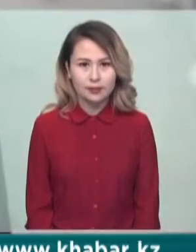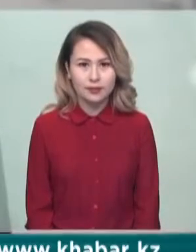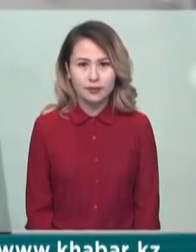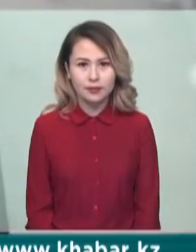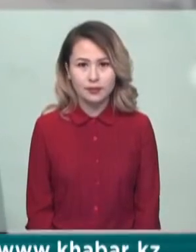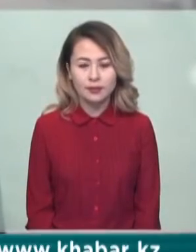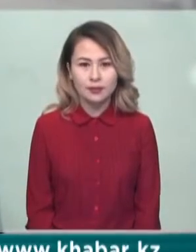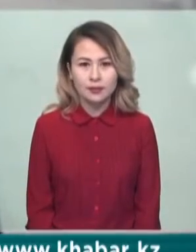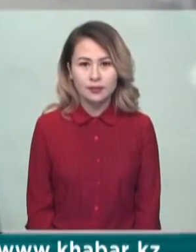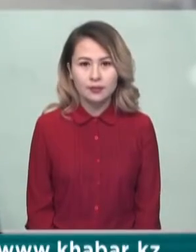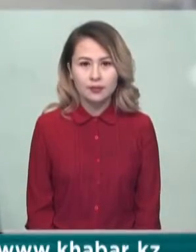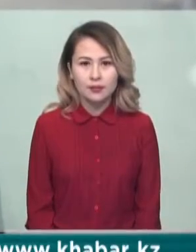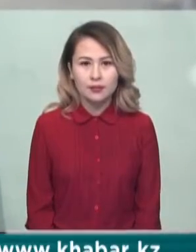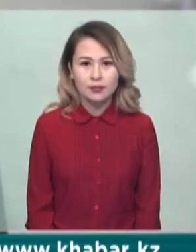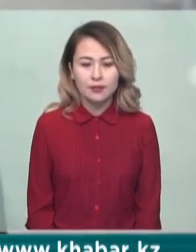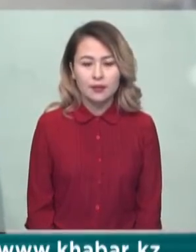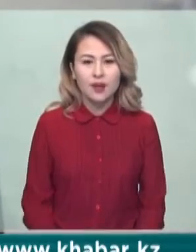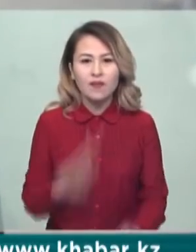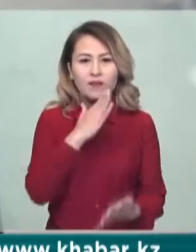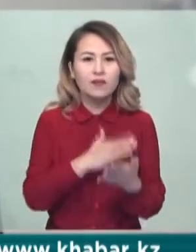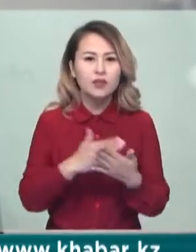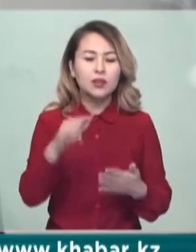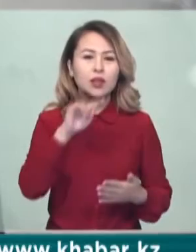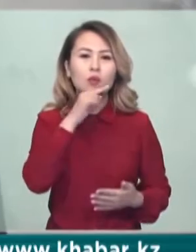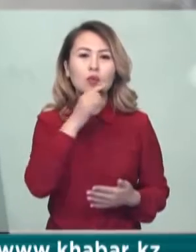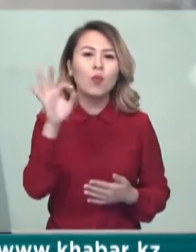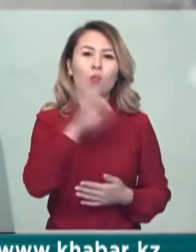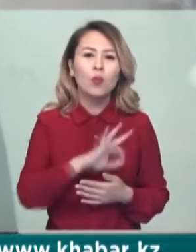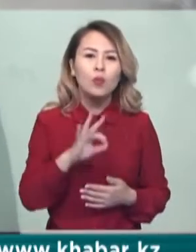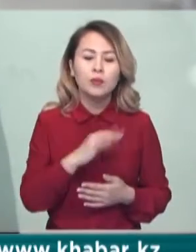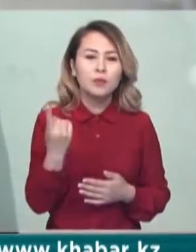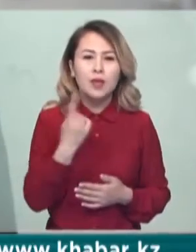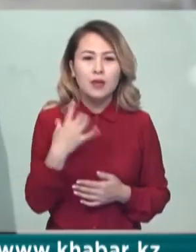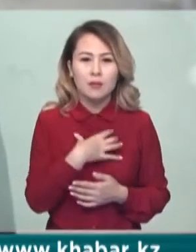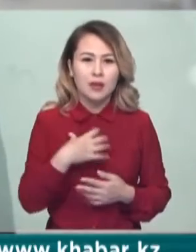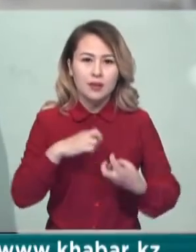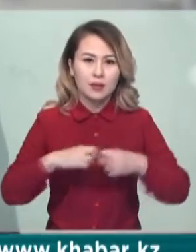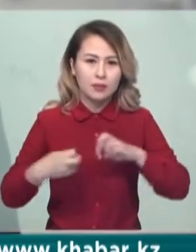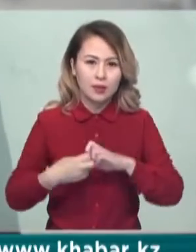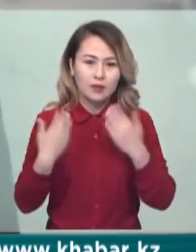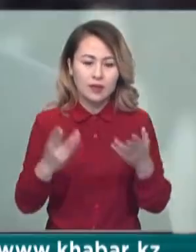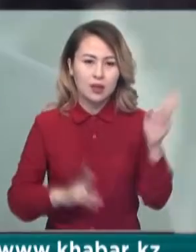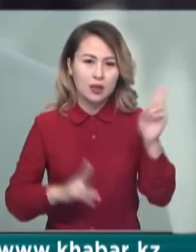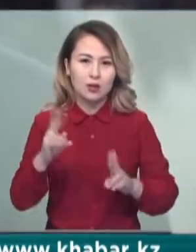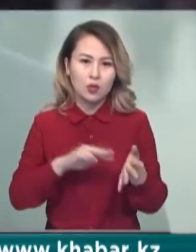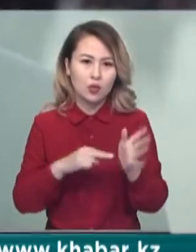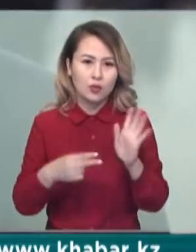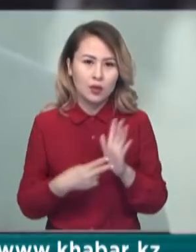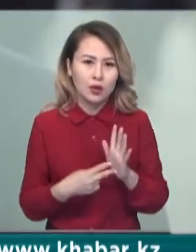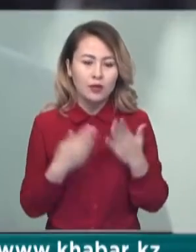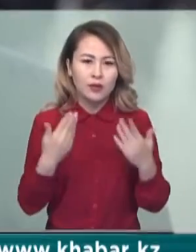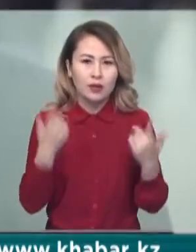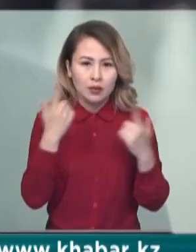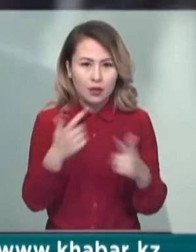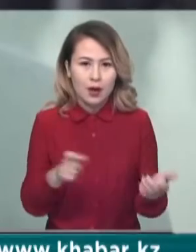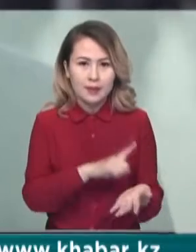В первую очередь главным вопросом. Жоғарғы экономикалық кеңестің алдындағы ең басты мәселе стратегиялық жоспарлау. Бұл оның жарғылық